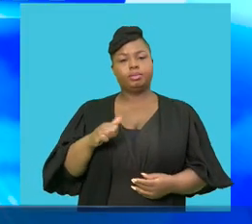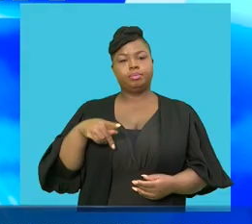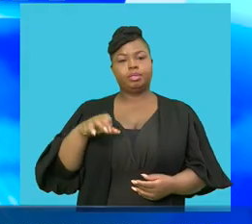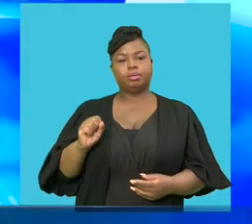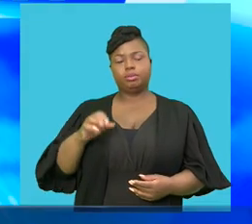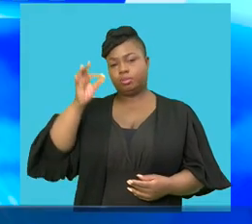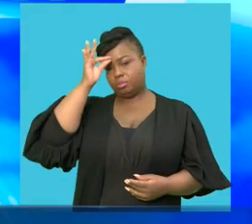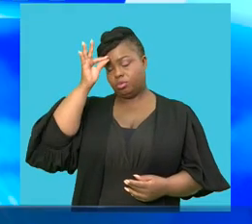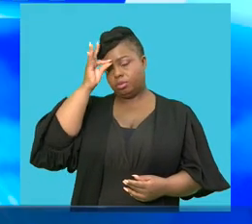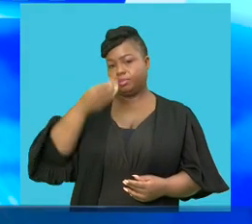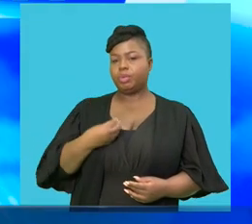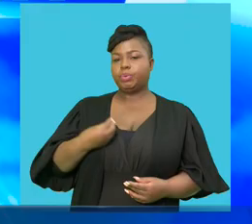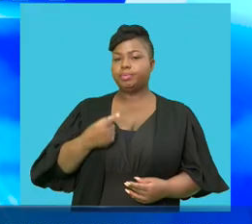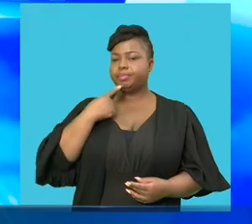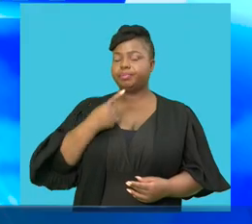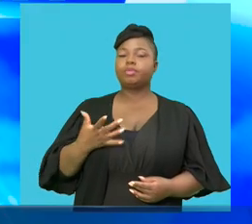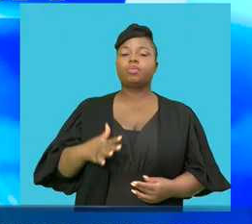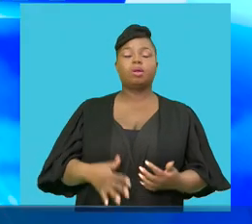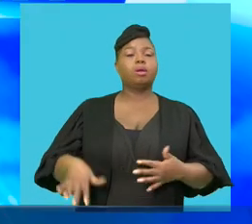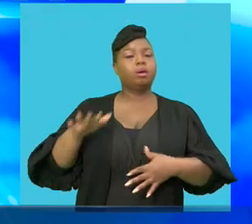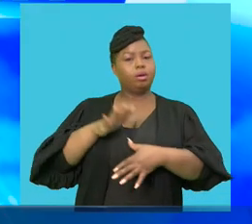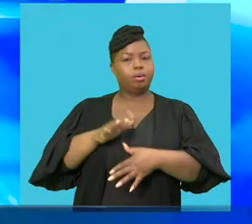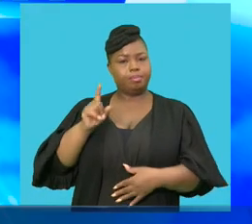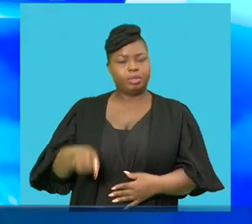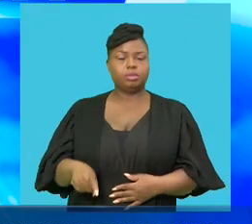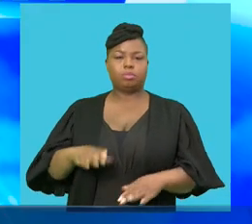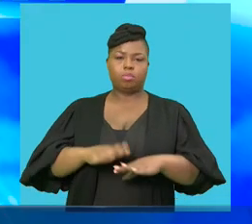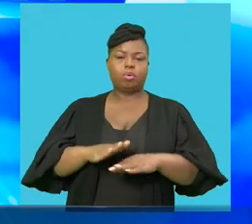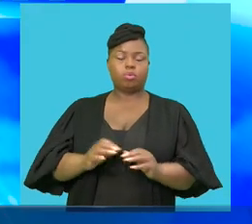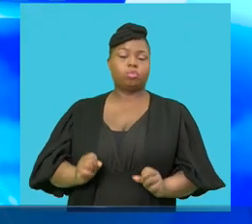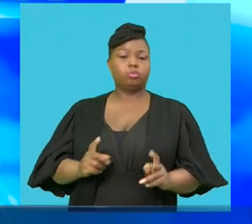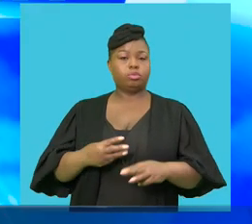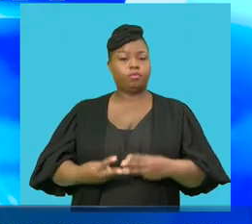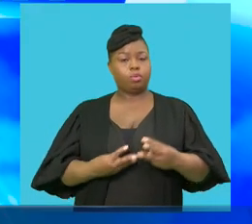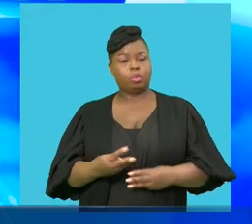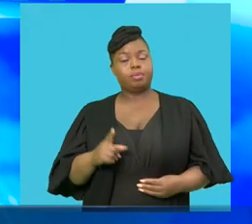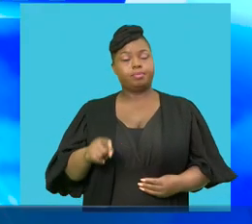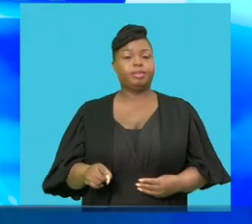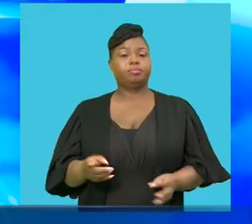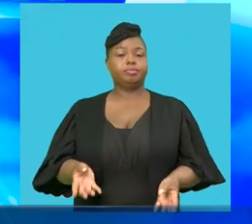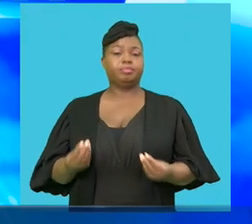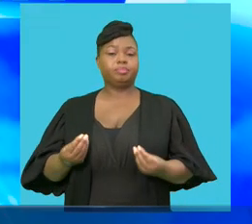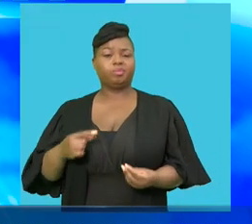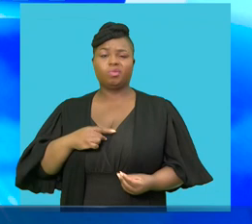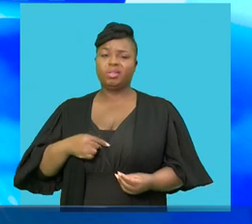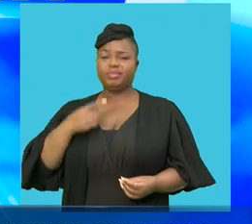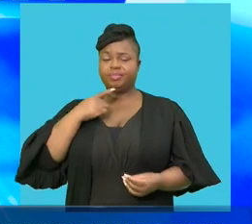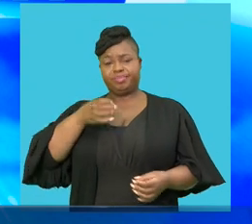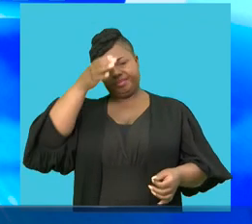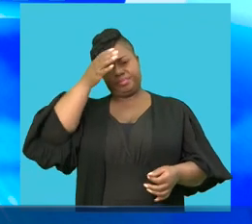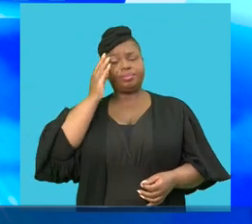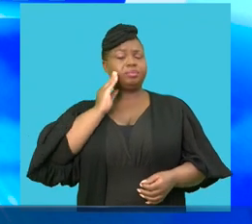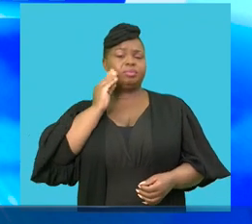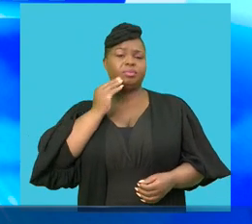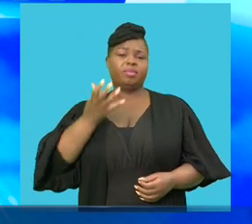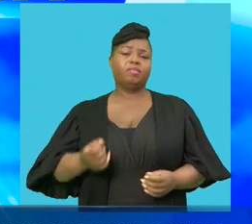izinto, ulutsha lufuna ukuba lubekwe phambili xa kukhona amathuba emisebenzi esixekweni. Luchaza ukuba lungaphezulu kokwazi ukwenza